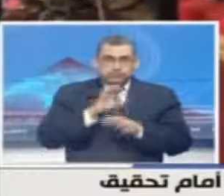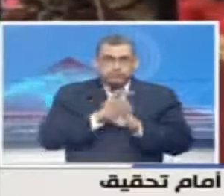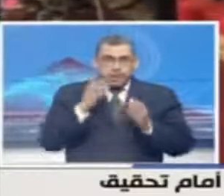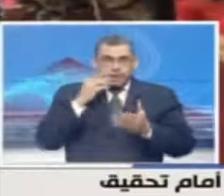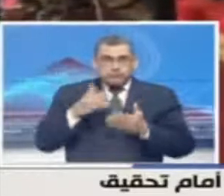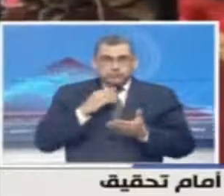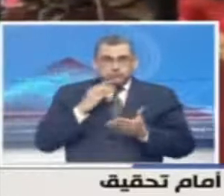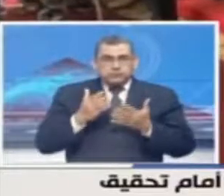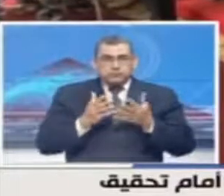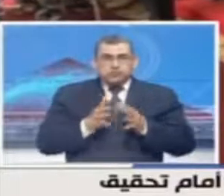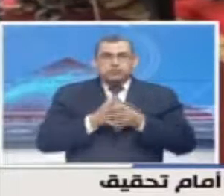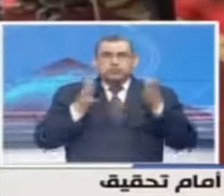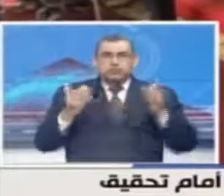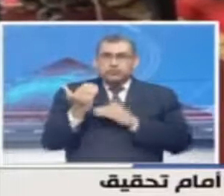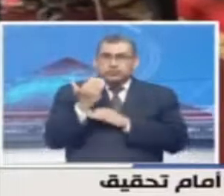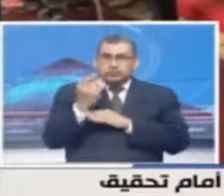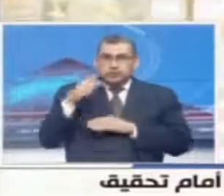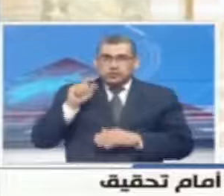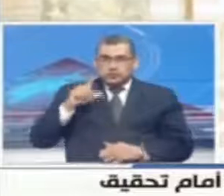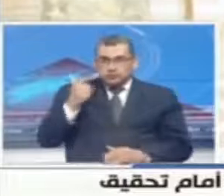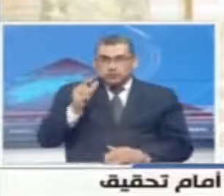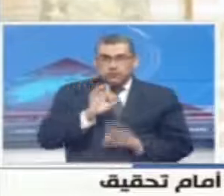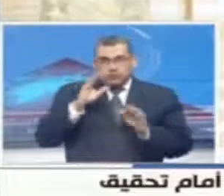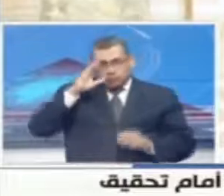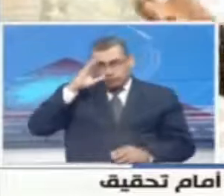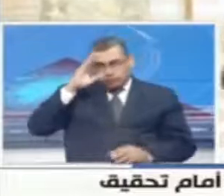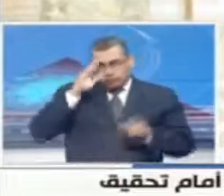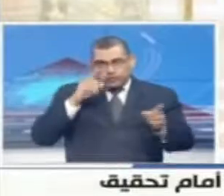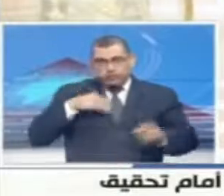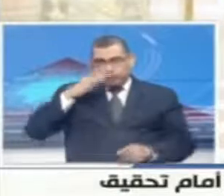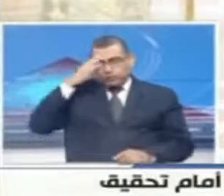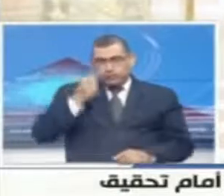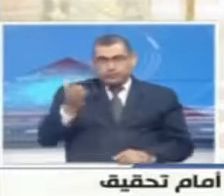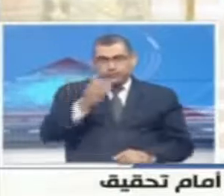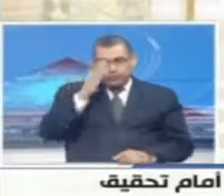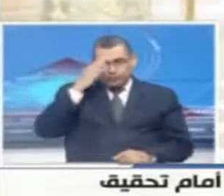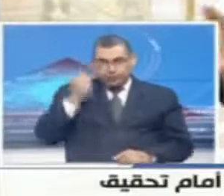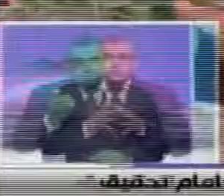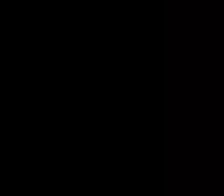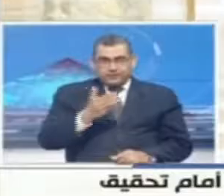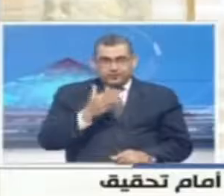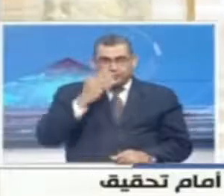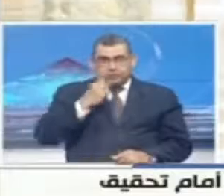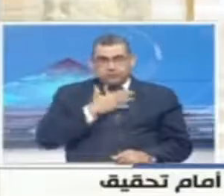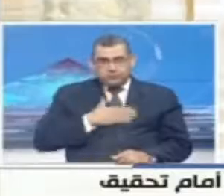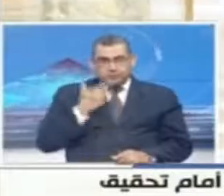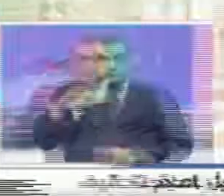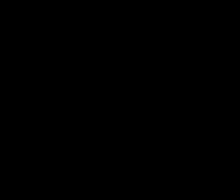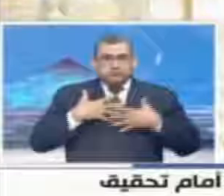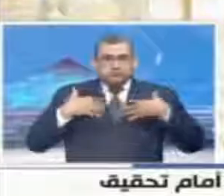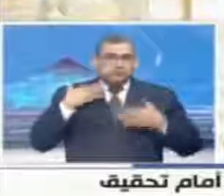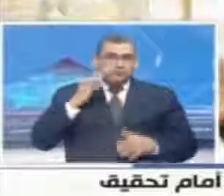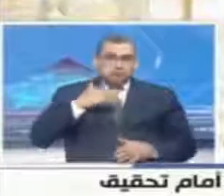لنا طفره في عصر حضرتك. شكرا لحضرتك جدا. انا اللي متشكر. لا العفو يا فندم، العفو. انتوا بتدوا الامل للناس يا رب.